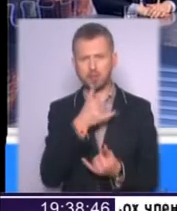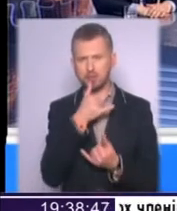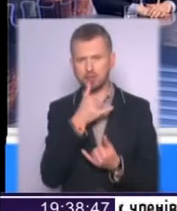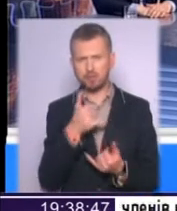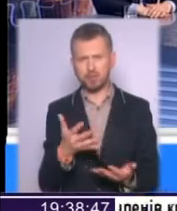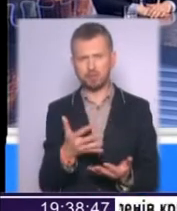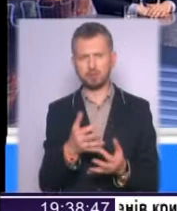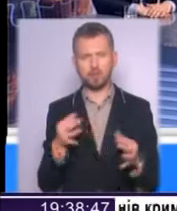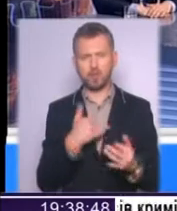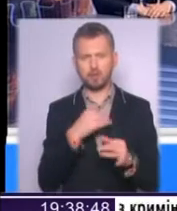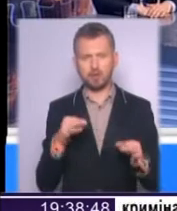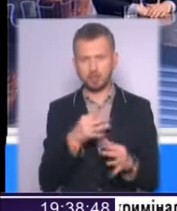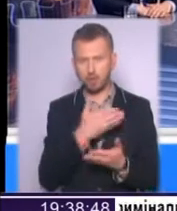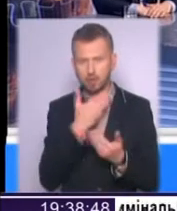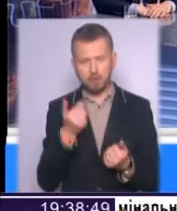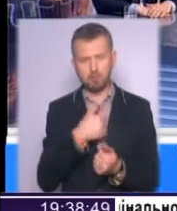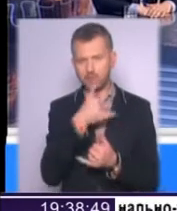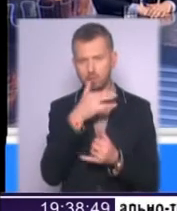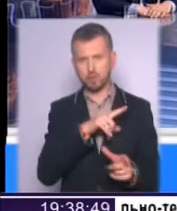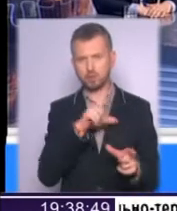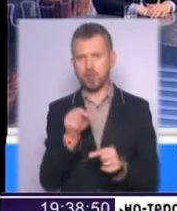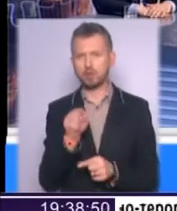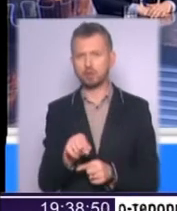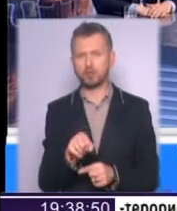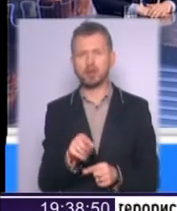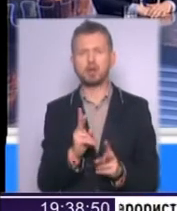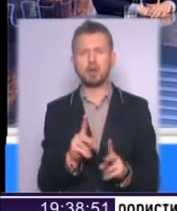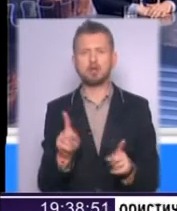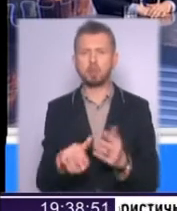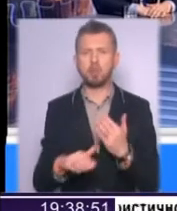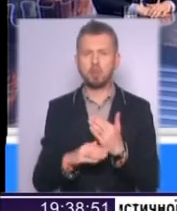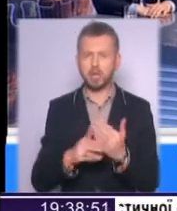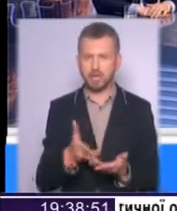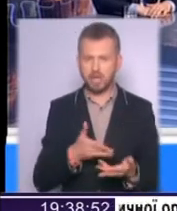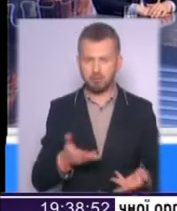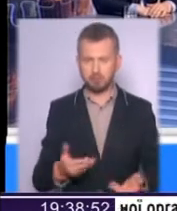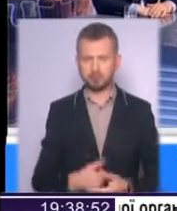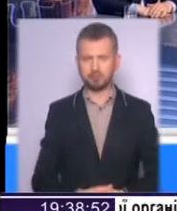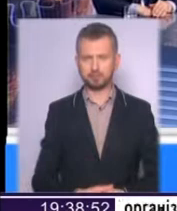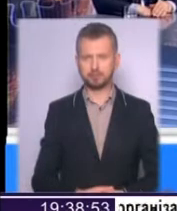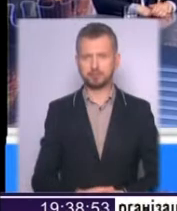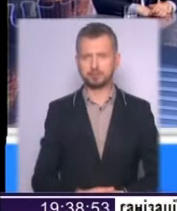денег, ничего нет, и не можем выехать отсюда. Вот как бы вы что помогли нам?